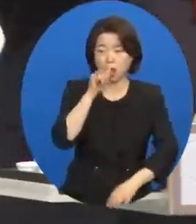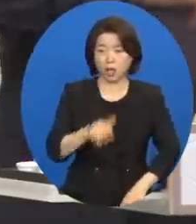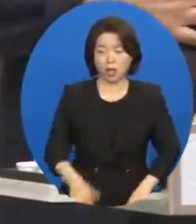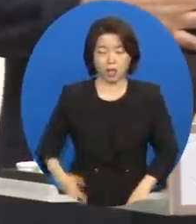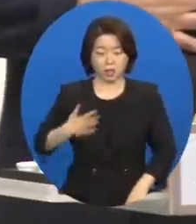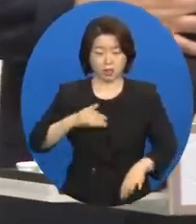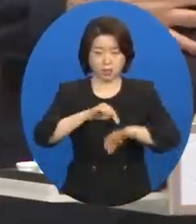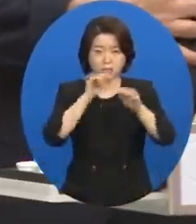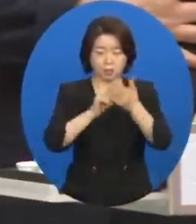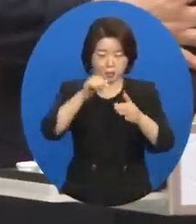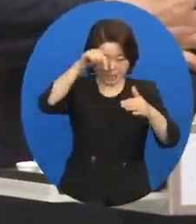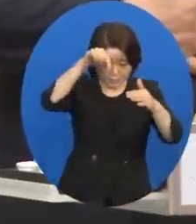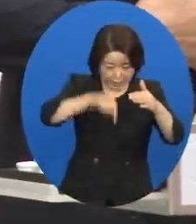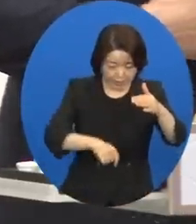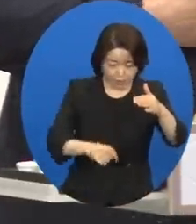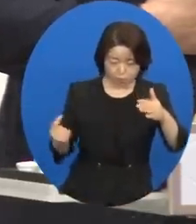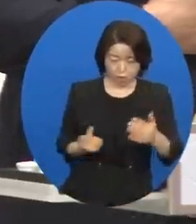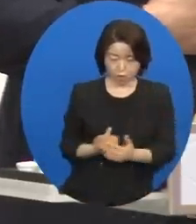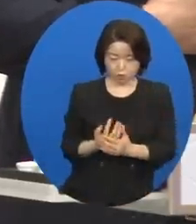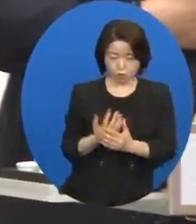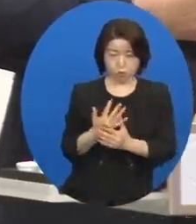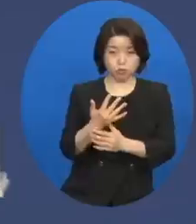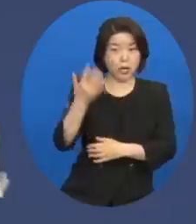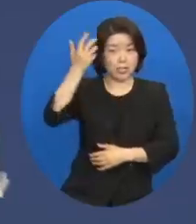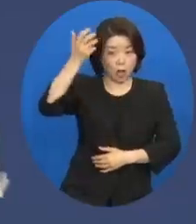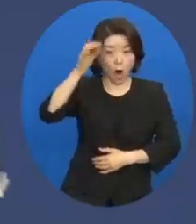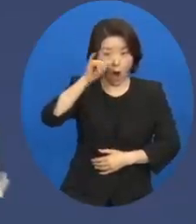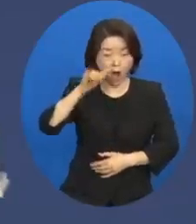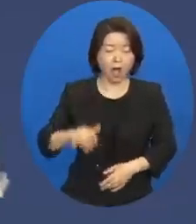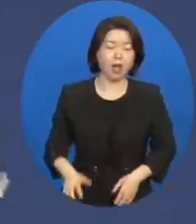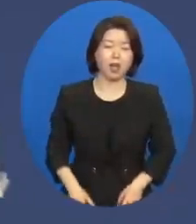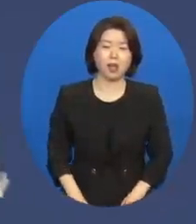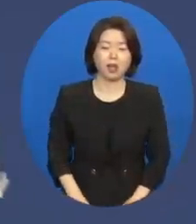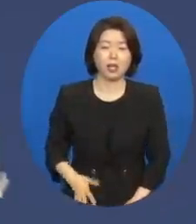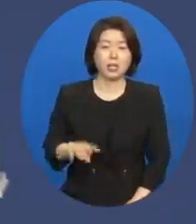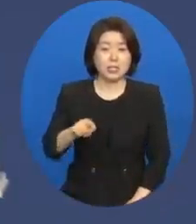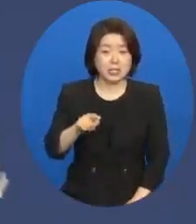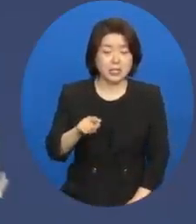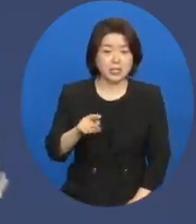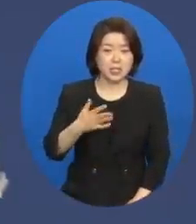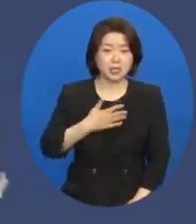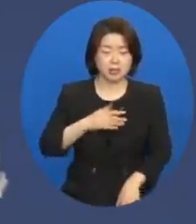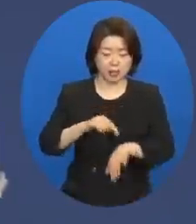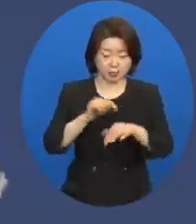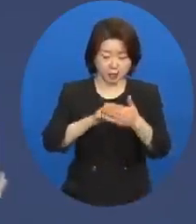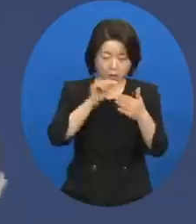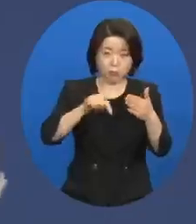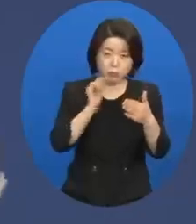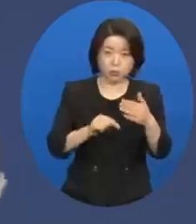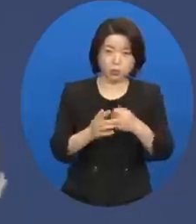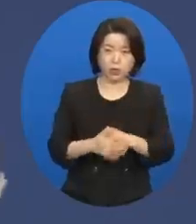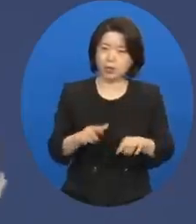마음의 가장 깊은 자리를 차지하고 있는 게 영혼인데 바로 이 우리의 마음 안에 흔히